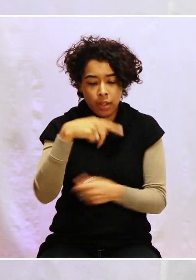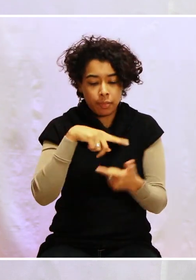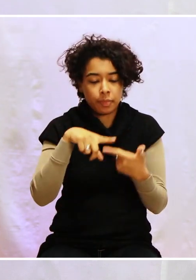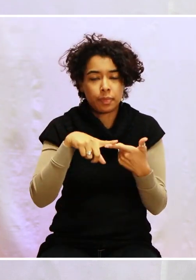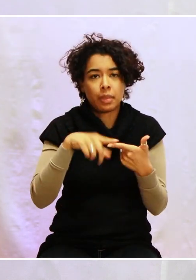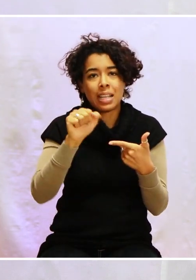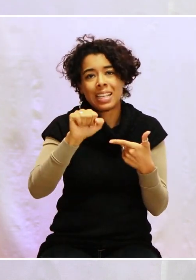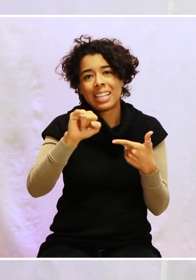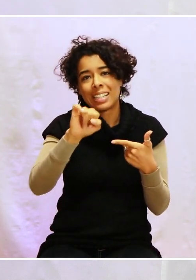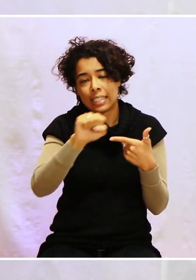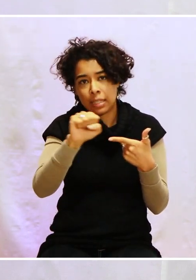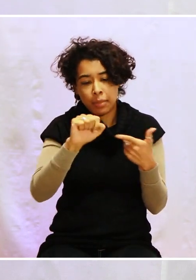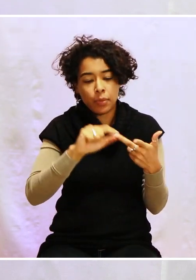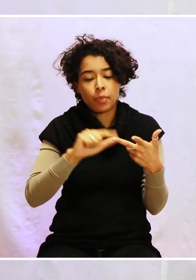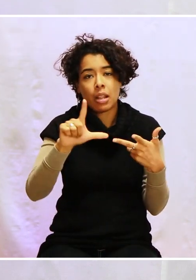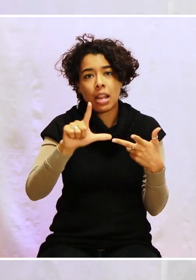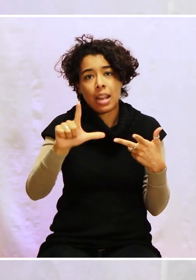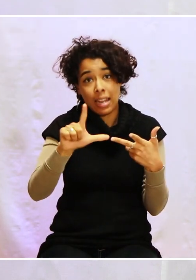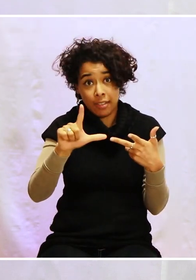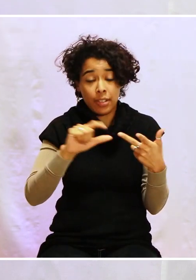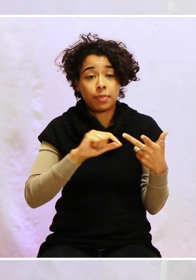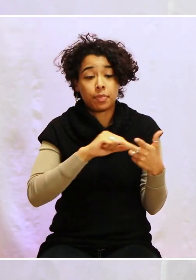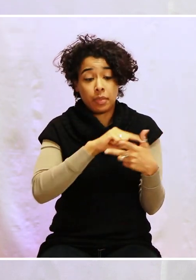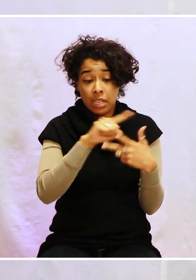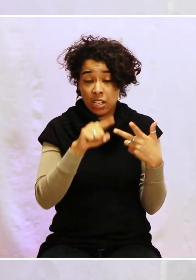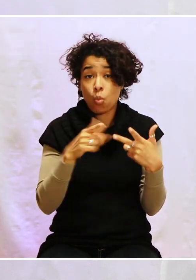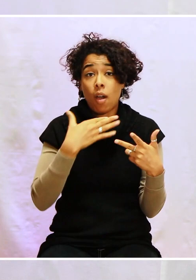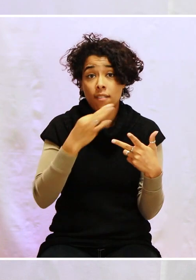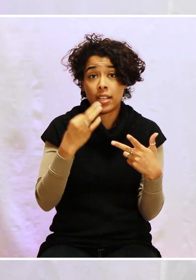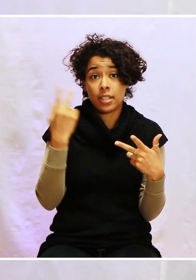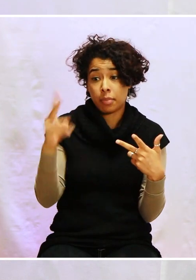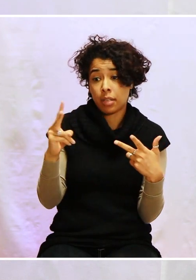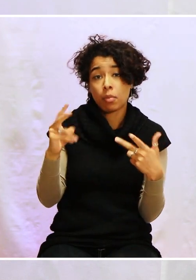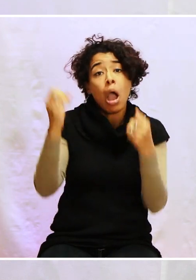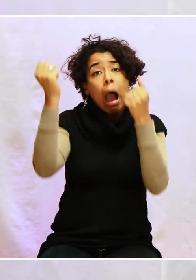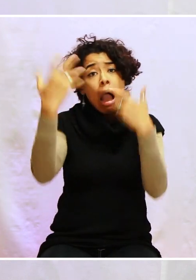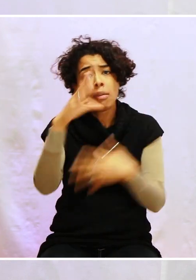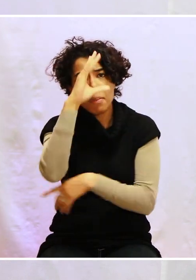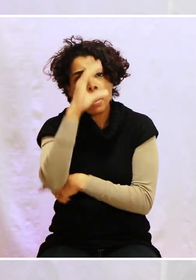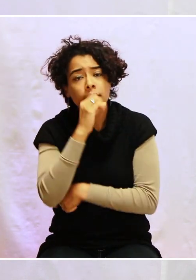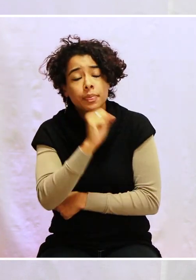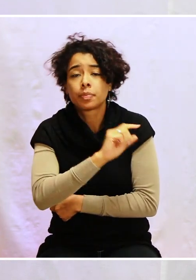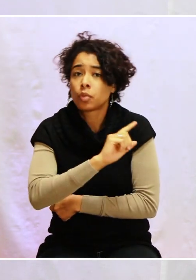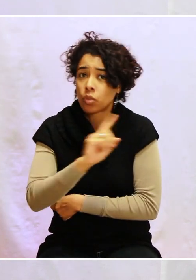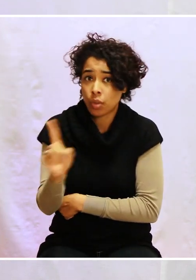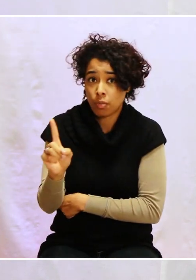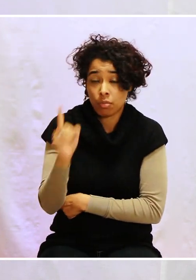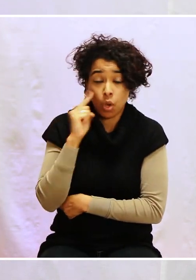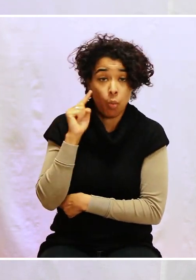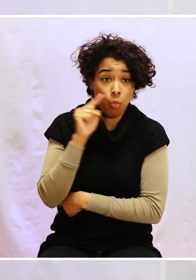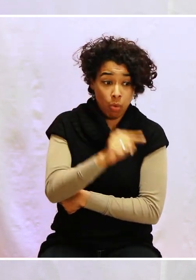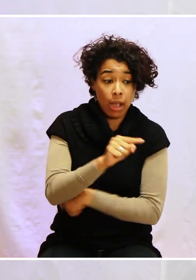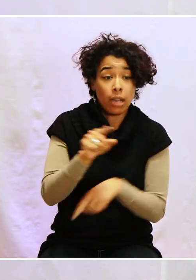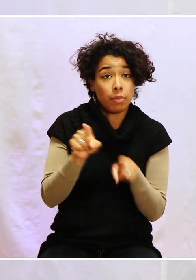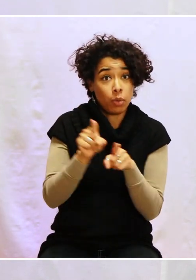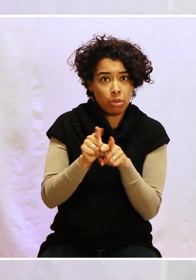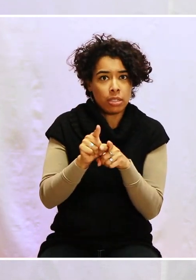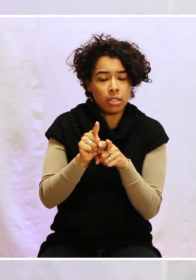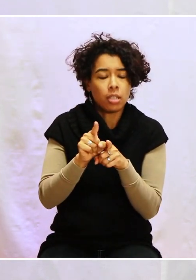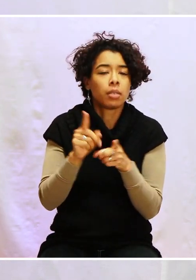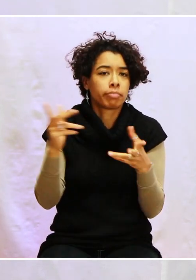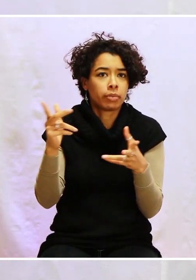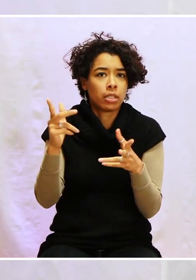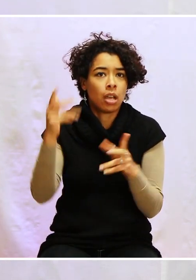Lévi, les 3 noms qu'elle a donnés à ses premiers fils, n'étaient pas là par hasard, déjà pour elle, mais aussi étaient prophétiques puisque